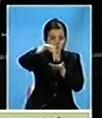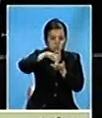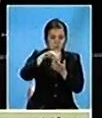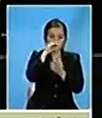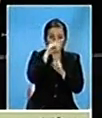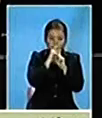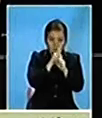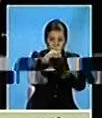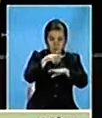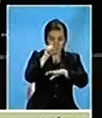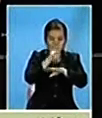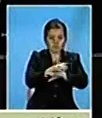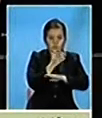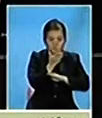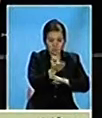มนะครับ